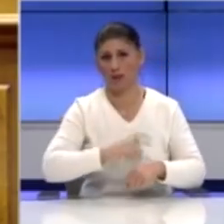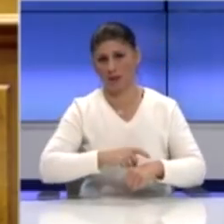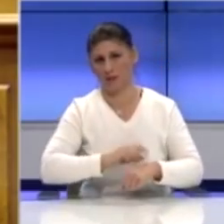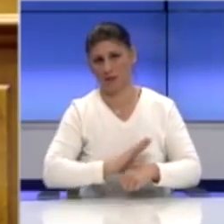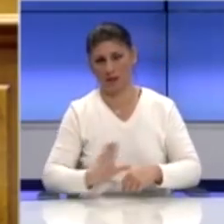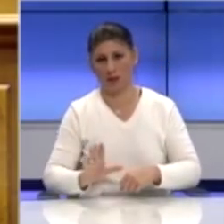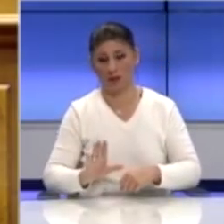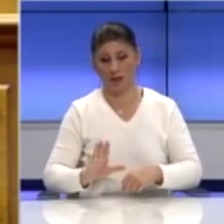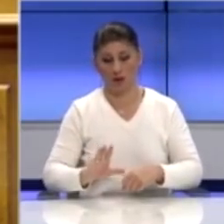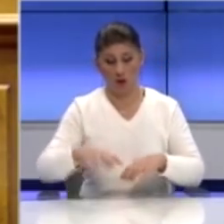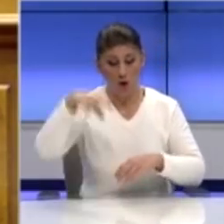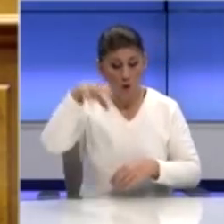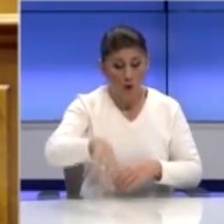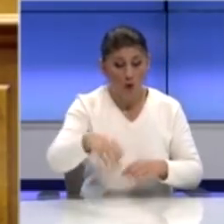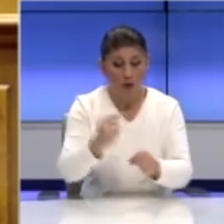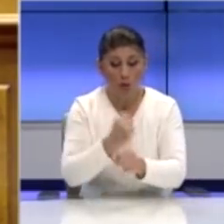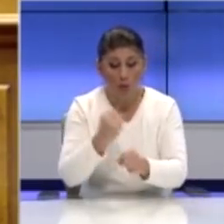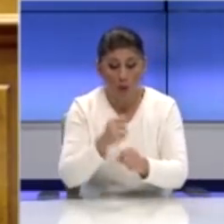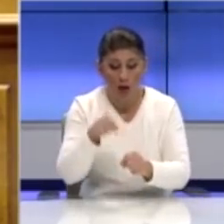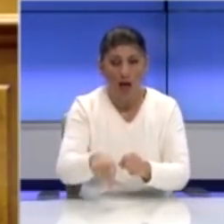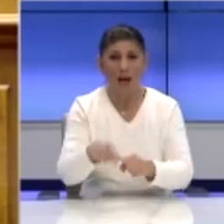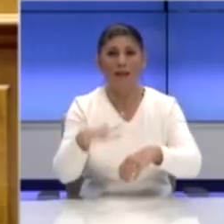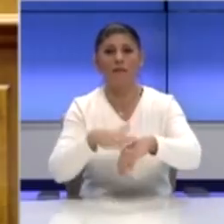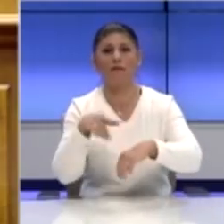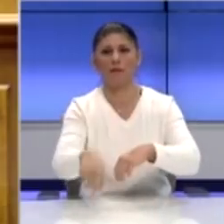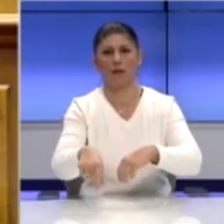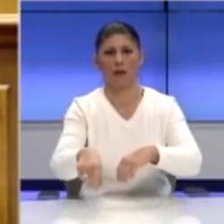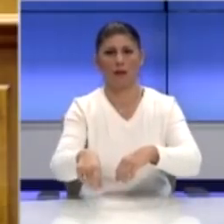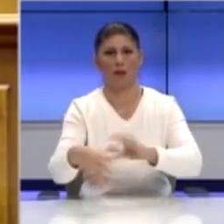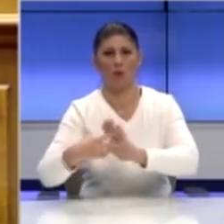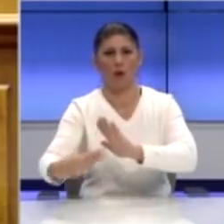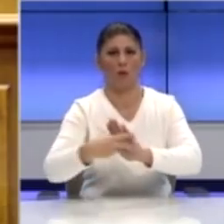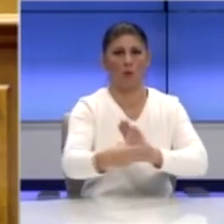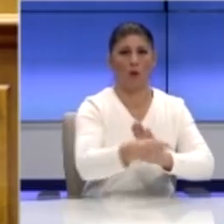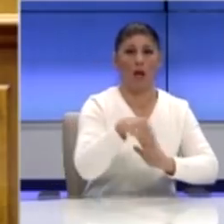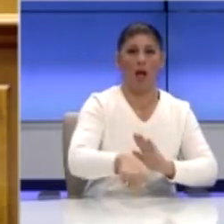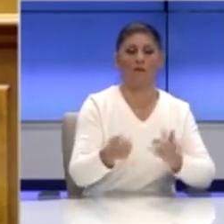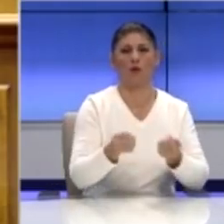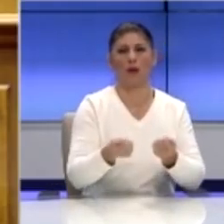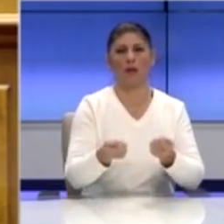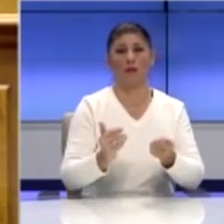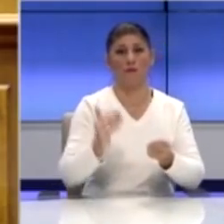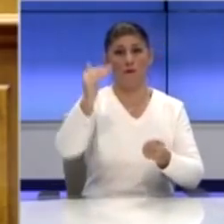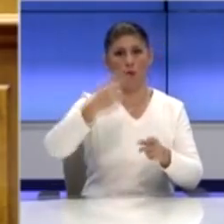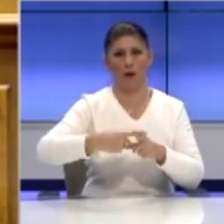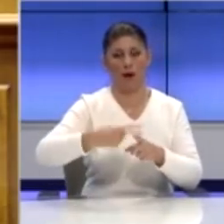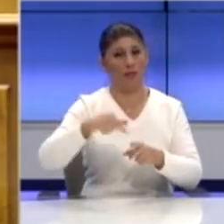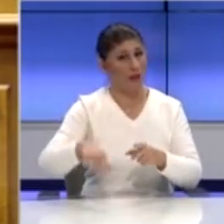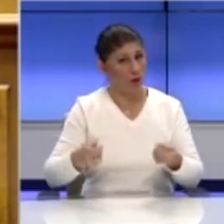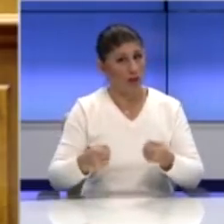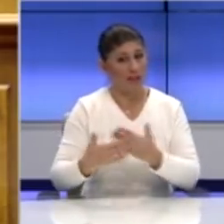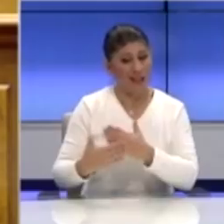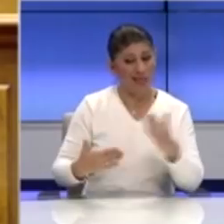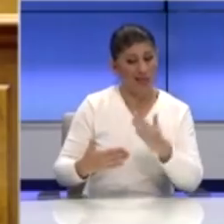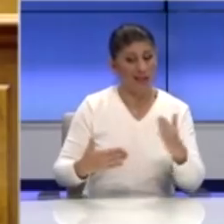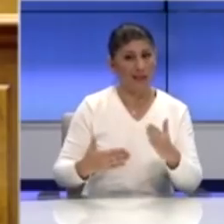στιγμή, ότι οι χώροι δουλειάς είναι η βασική εστία. Αυτό έγινε στη Βόρεια Ελλάδα. Αυτό γίνεται τώρα στη